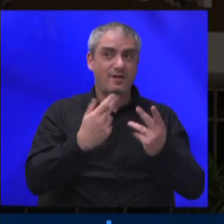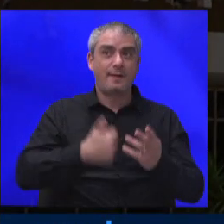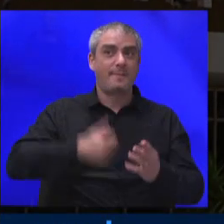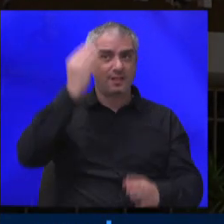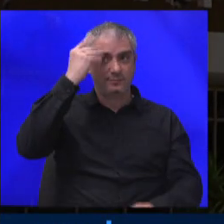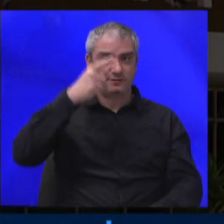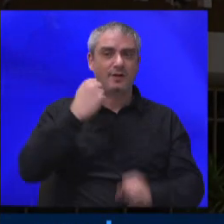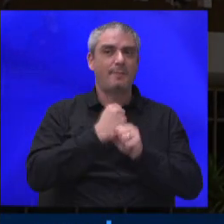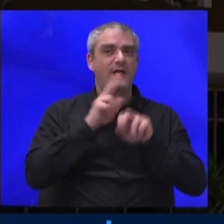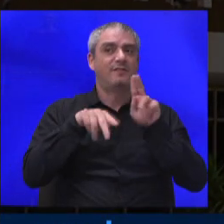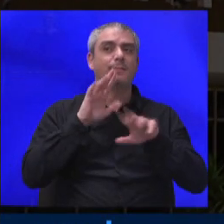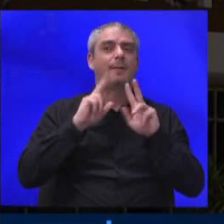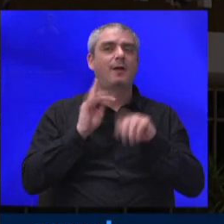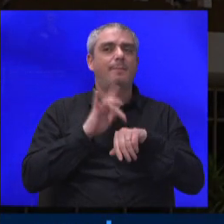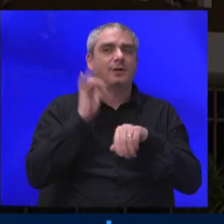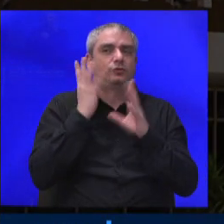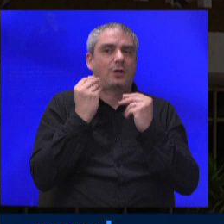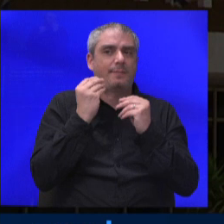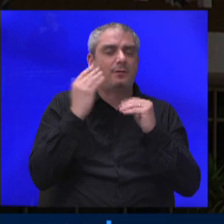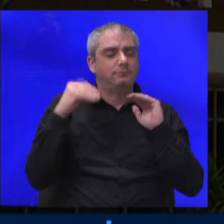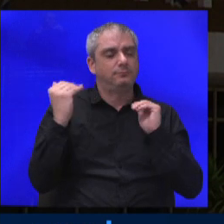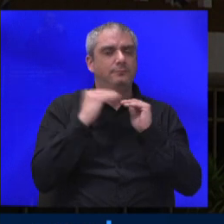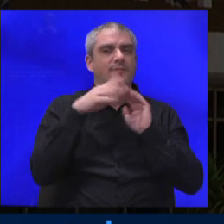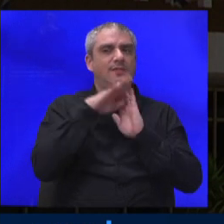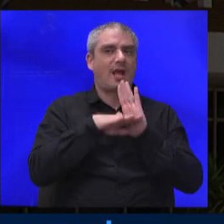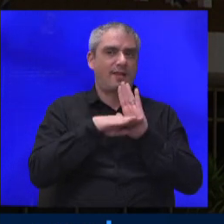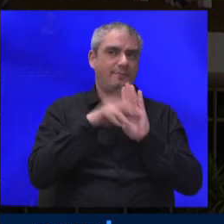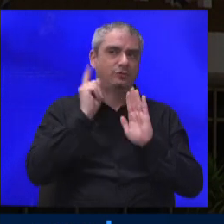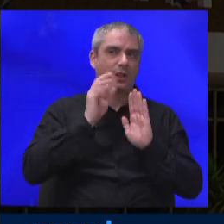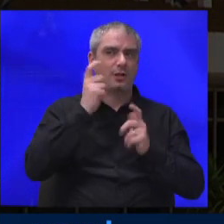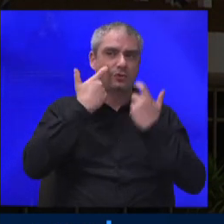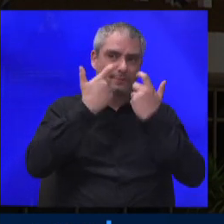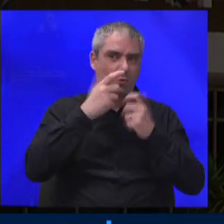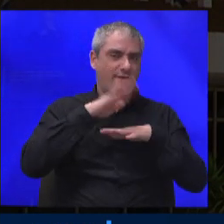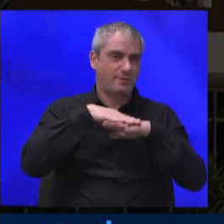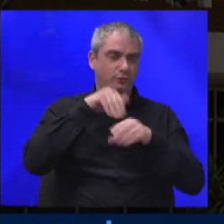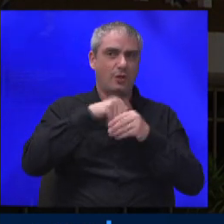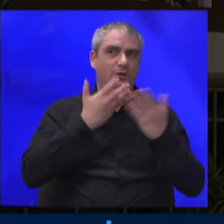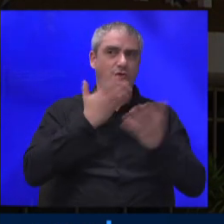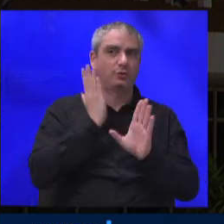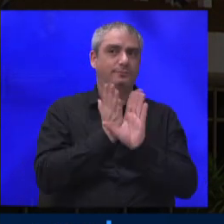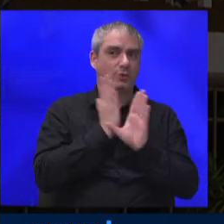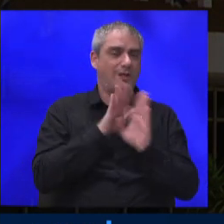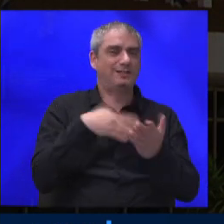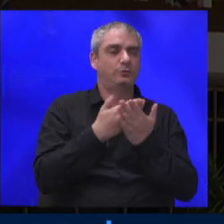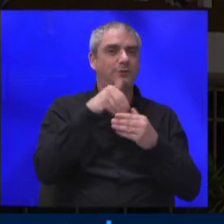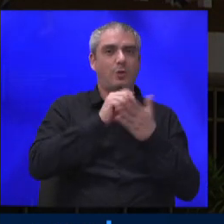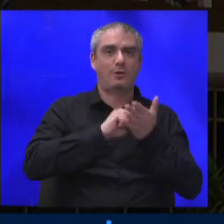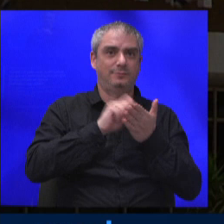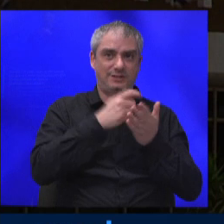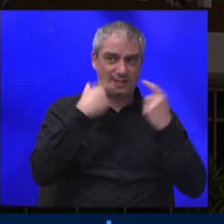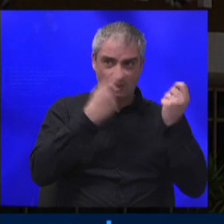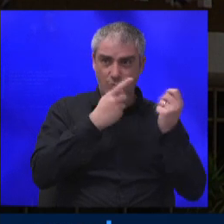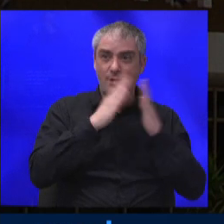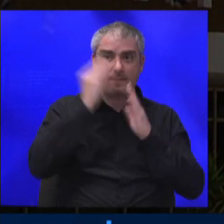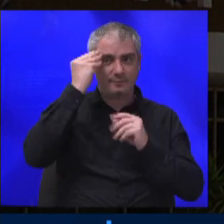הספר פעלה וטיפלה באירוע ברגישות רבה וחפוף לנהלים ולהנחיות גורמי הפיקוח והמקצוע של השירות הפסיכולוגי-ייעוצי במשרד. בבית